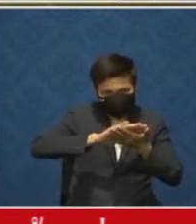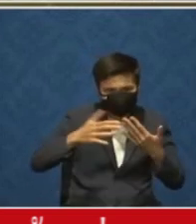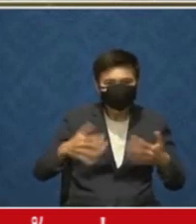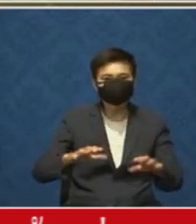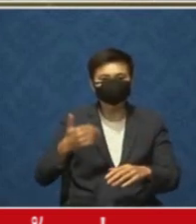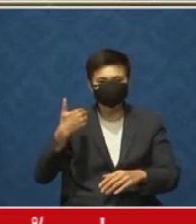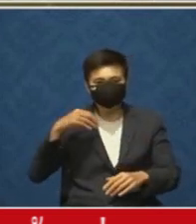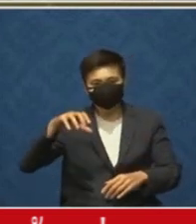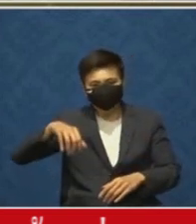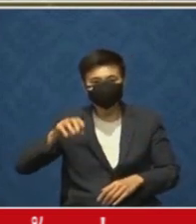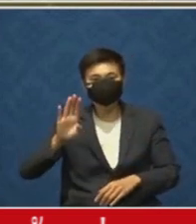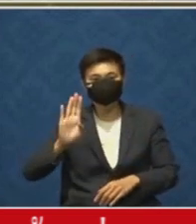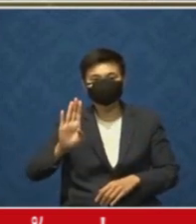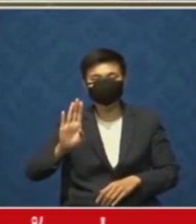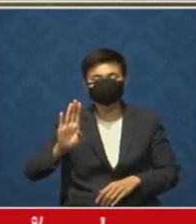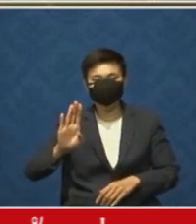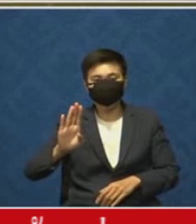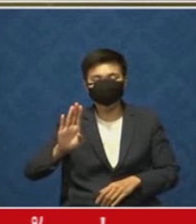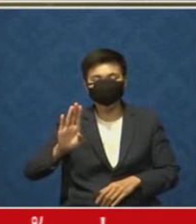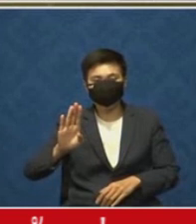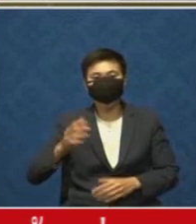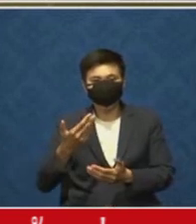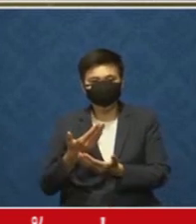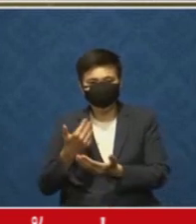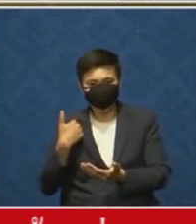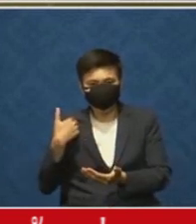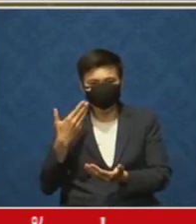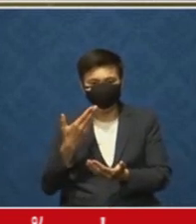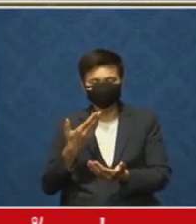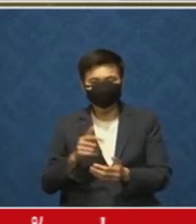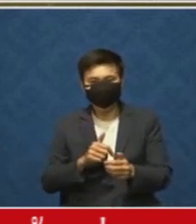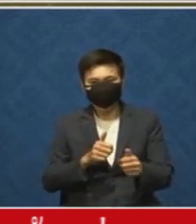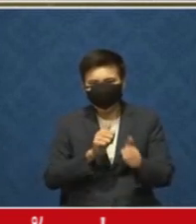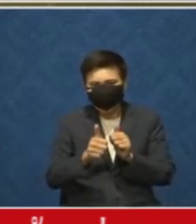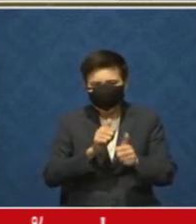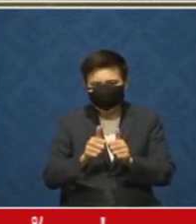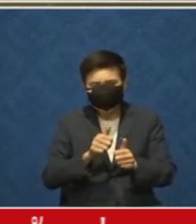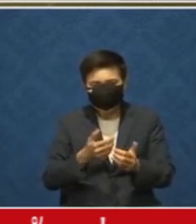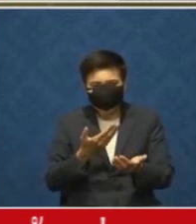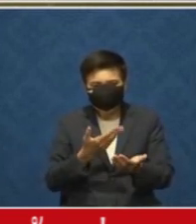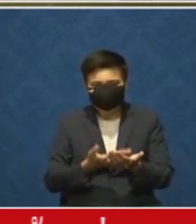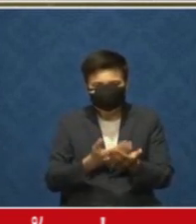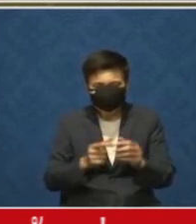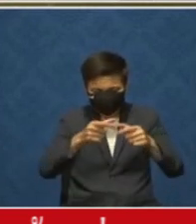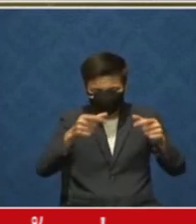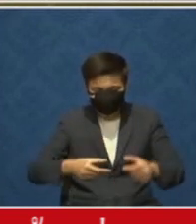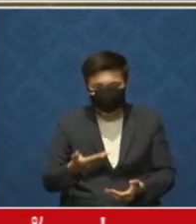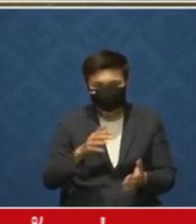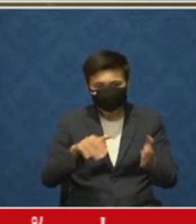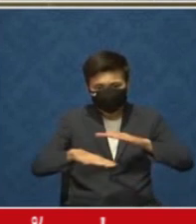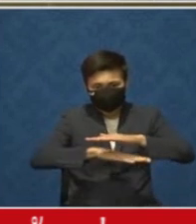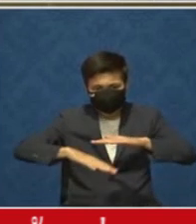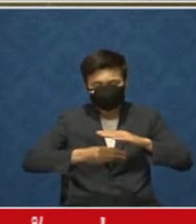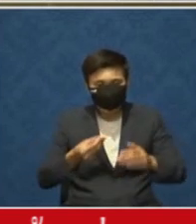ก็มีบริษัทนะครับที่เข้ามายื่นแข่งขันเนี่ยนะครับก็คือ1บริษัท